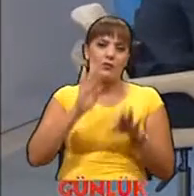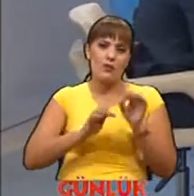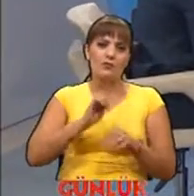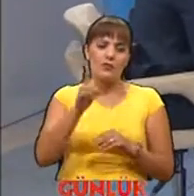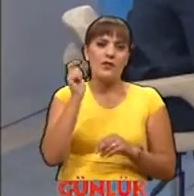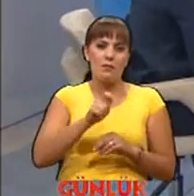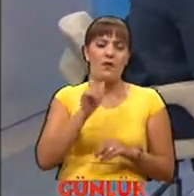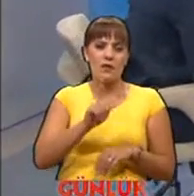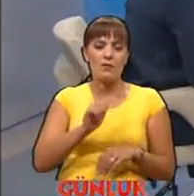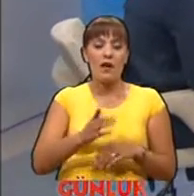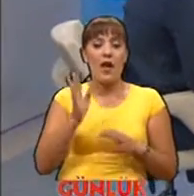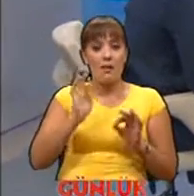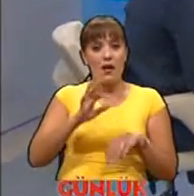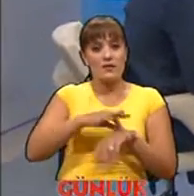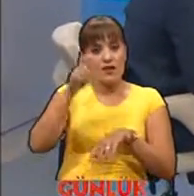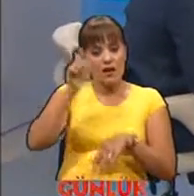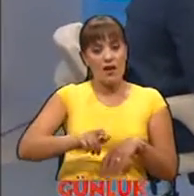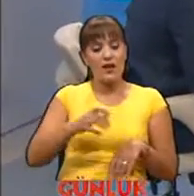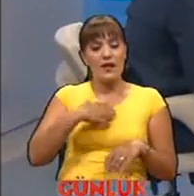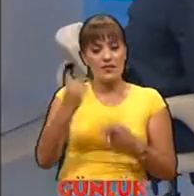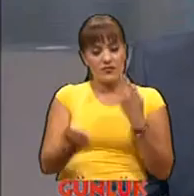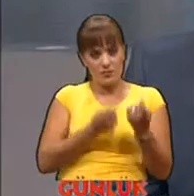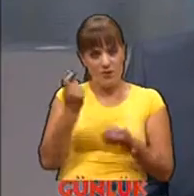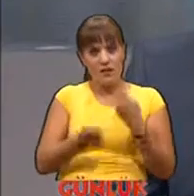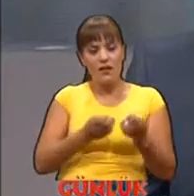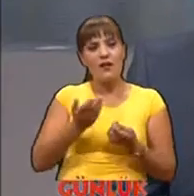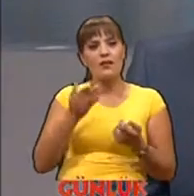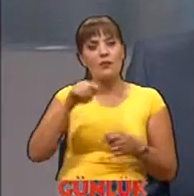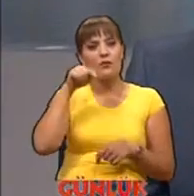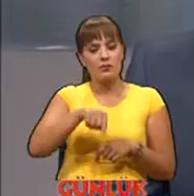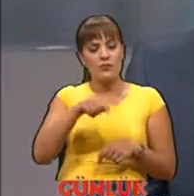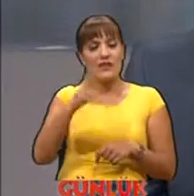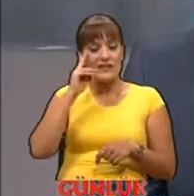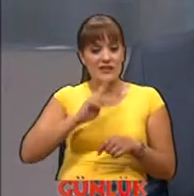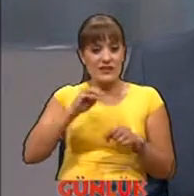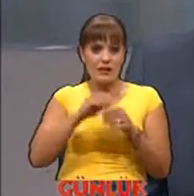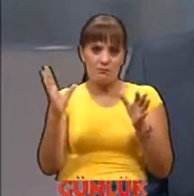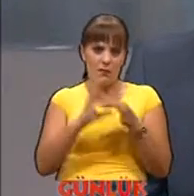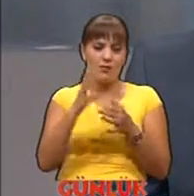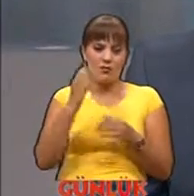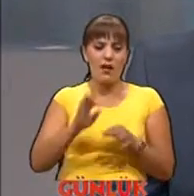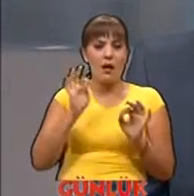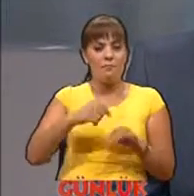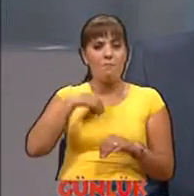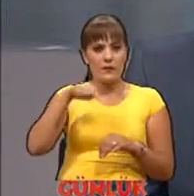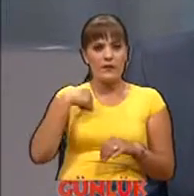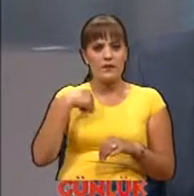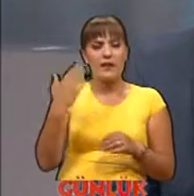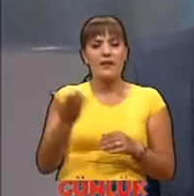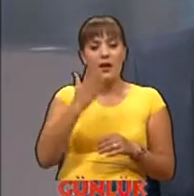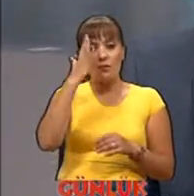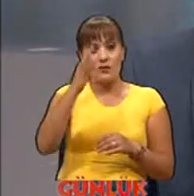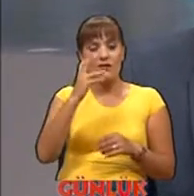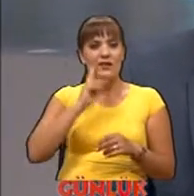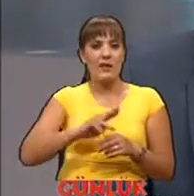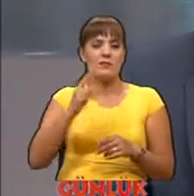altında tutmak gerekmektedir. Hem hastanın kendi çabalarıyla tabii ki bu hijyene bağlı olarak hem de bizim daha